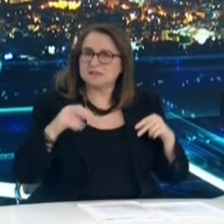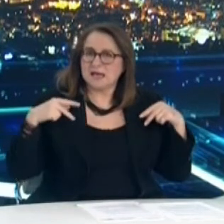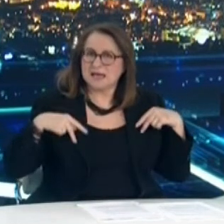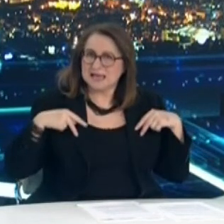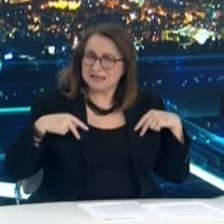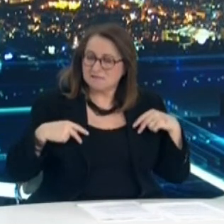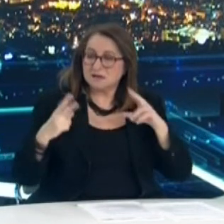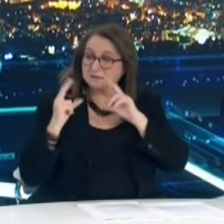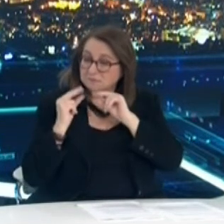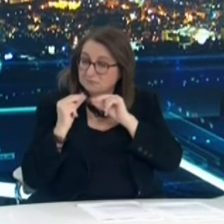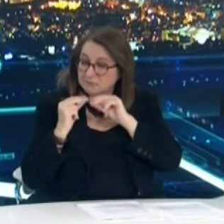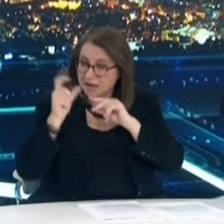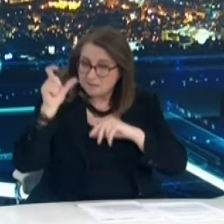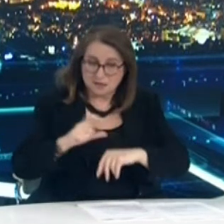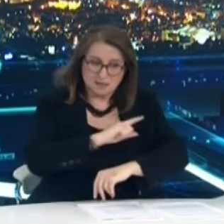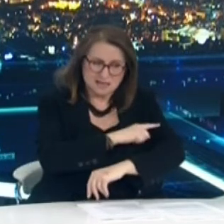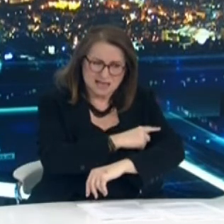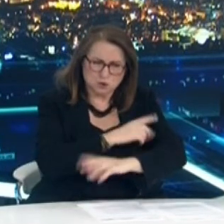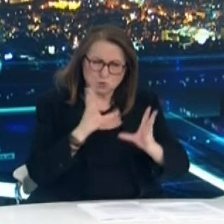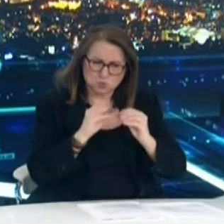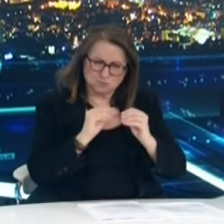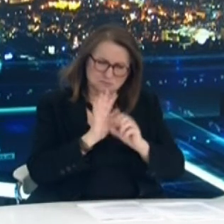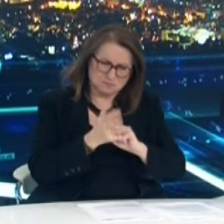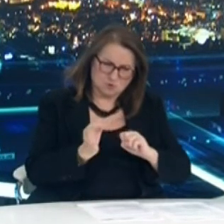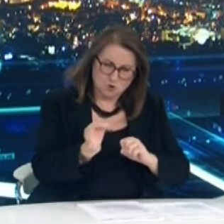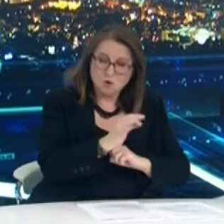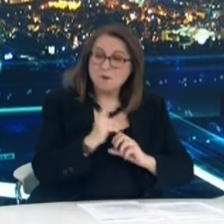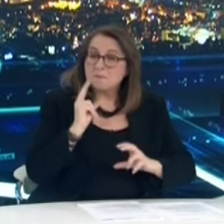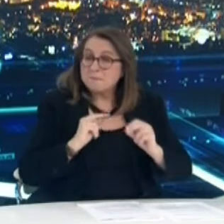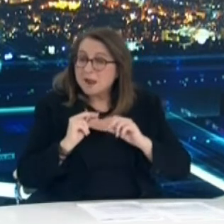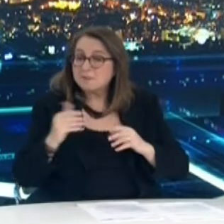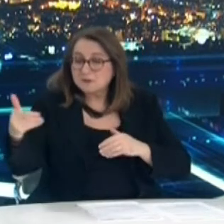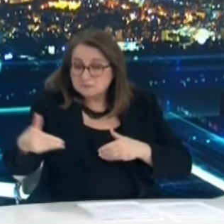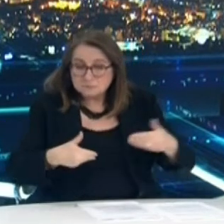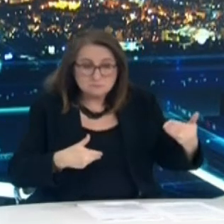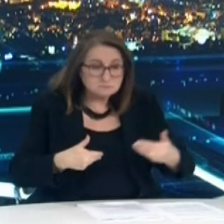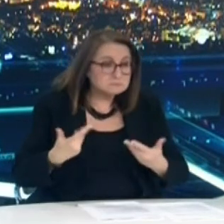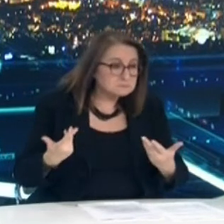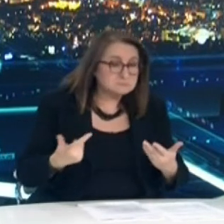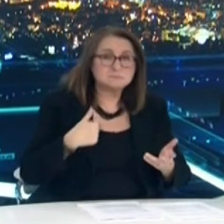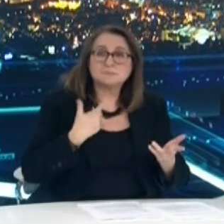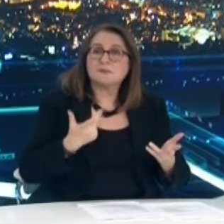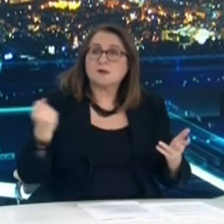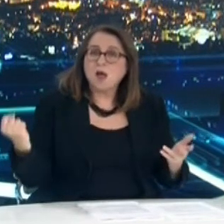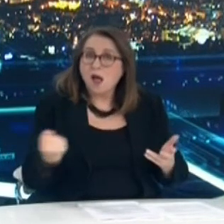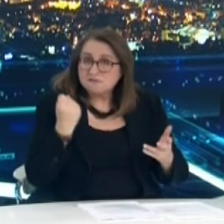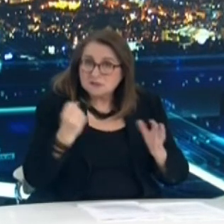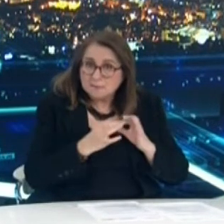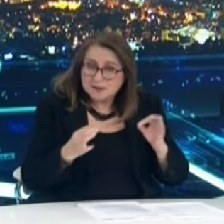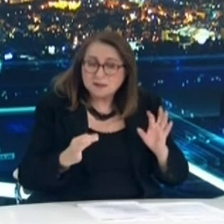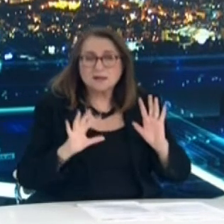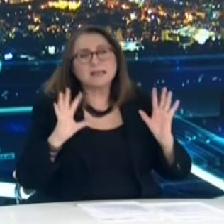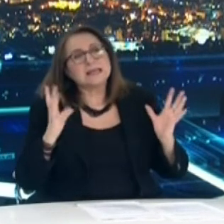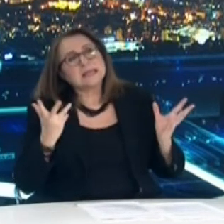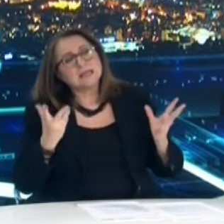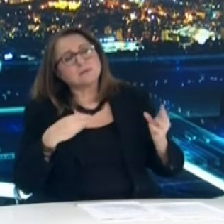εισήγηση των επιδημιολόγων μπορεί να χρησιμοποιήσει, είτε στην κατεύθυνση του να αυστηροποιήσει τα υπάρχοντα μέτρα, είτε